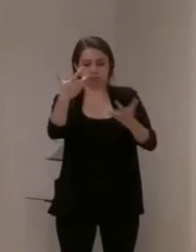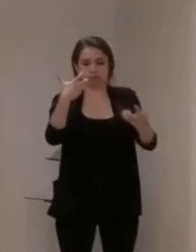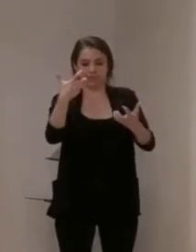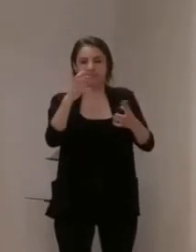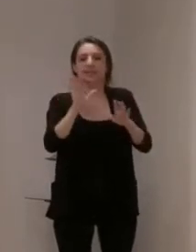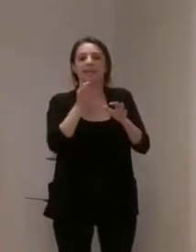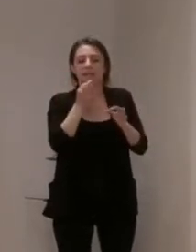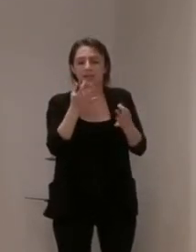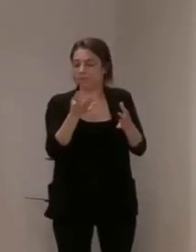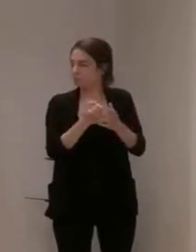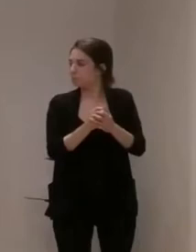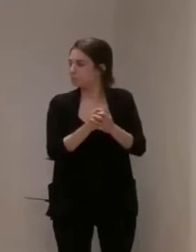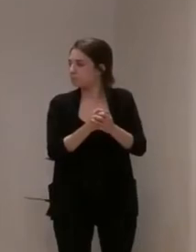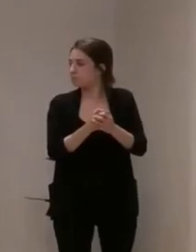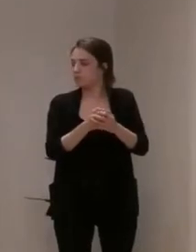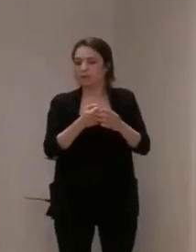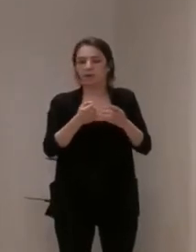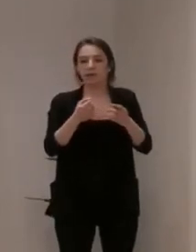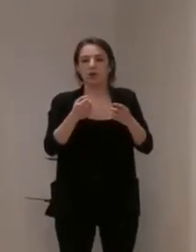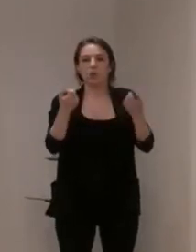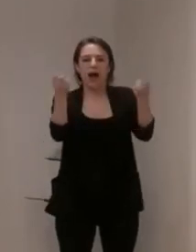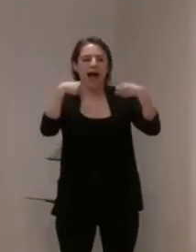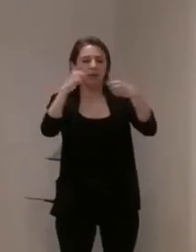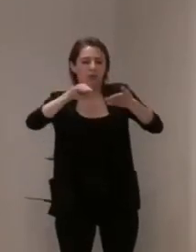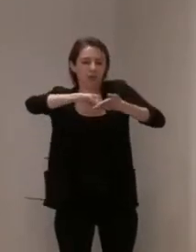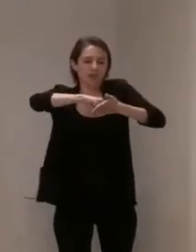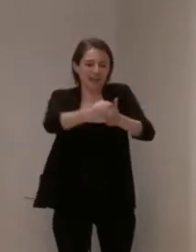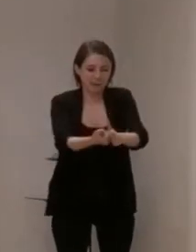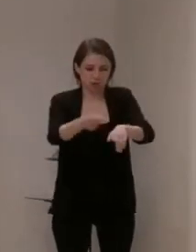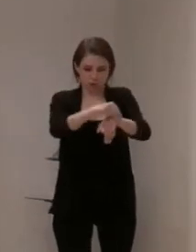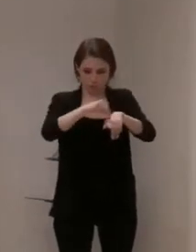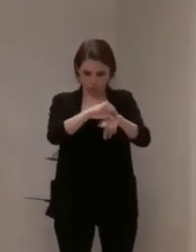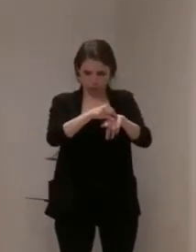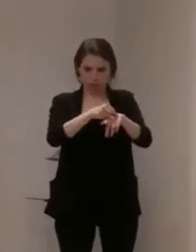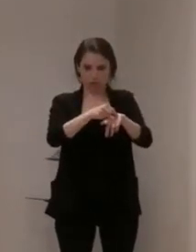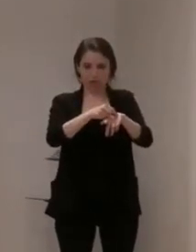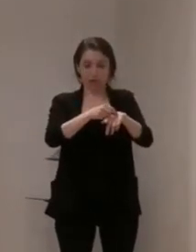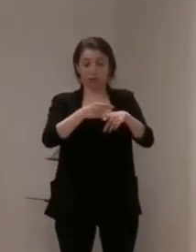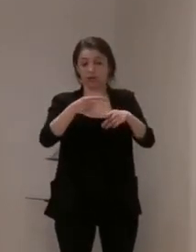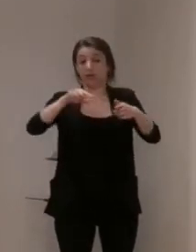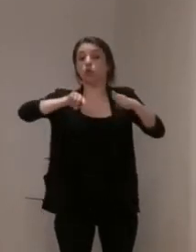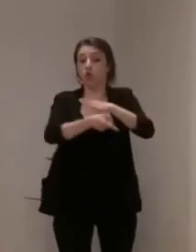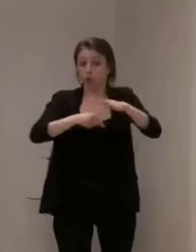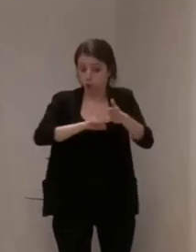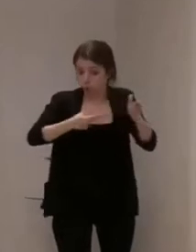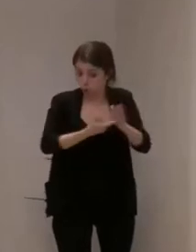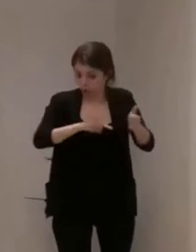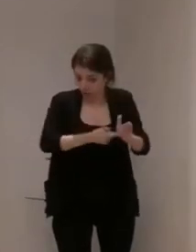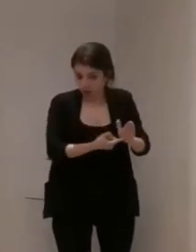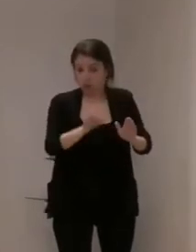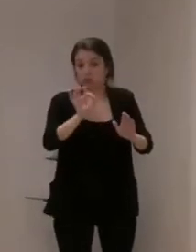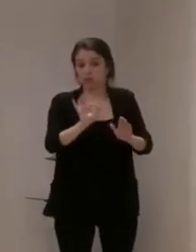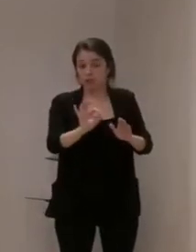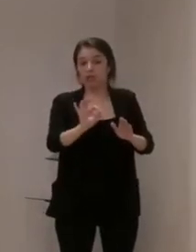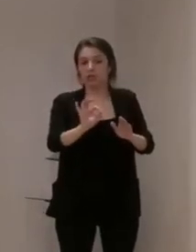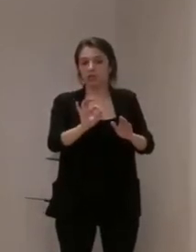que l'actuació de repressió política, que vol dir repressió, detenció i tortures,